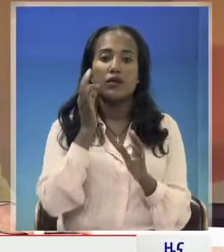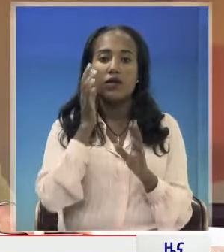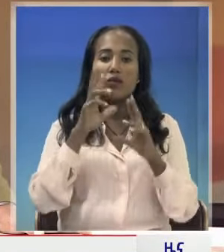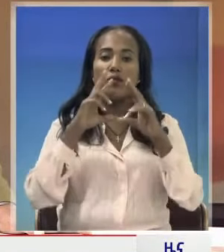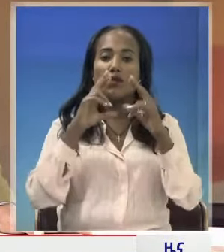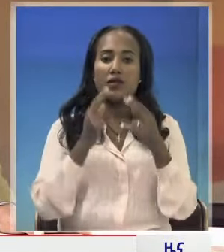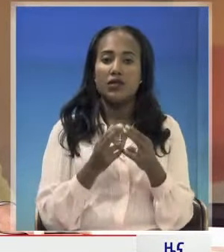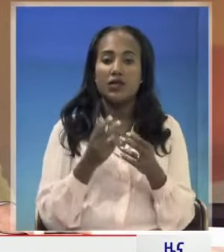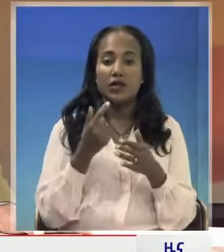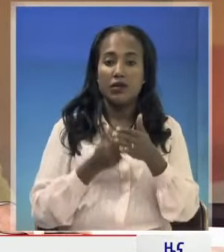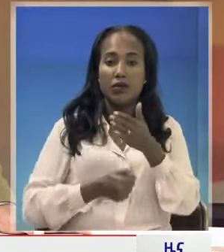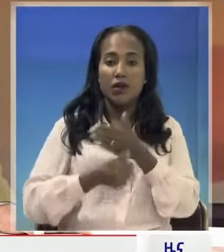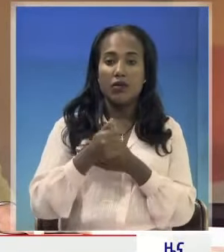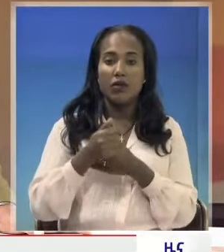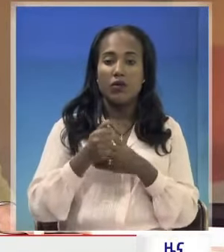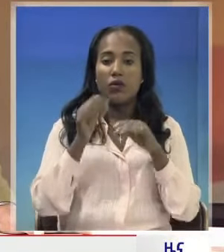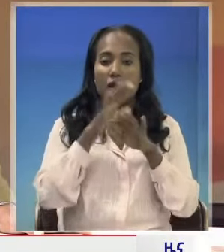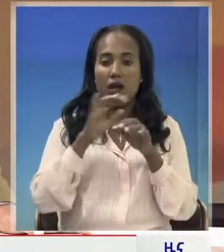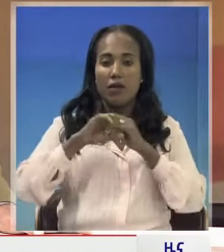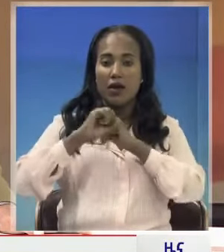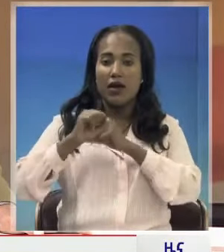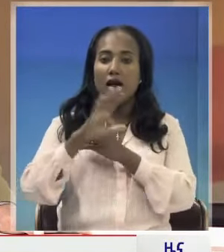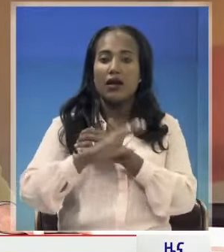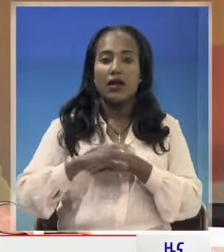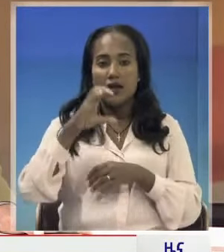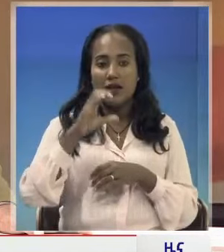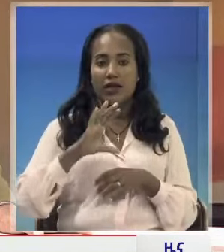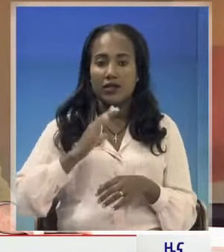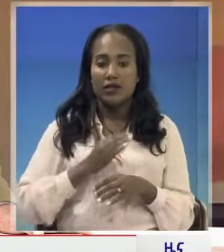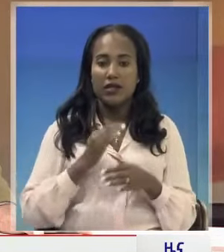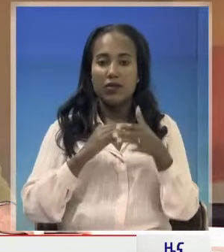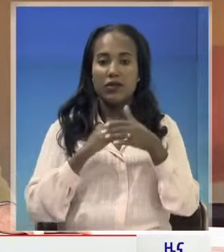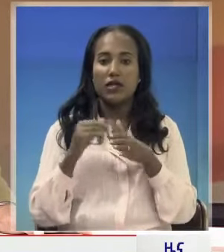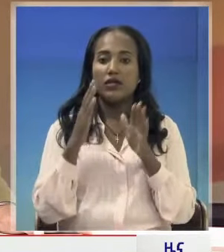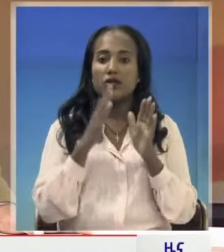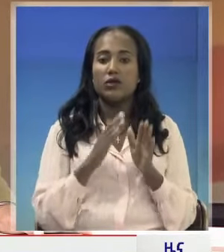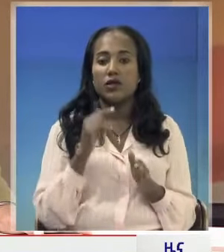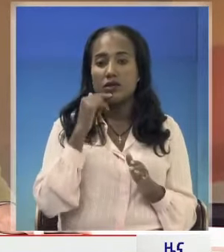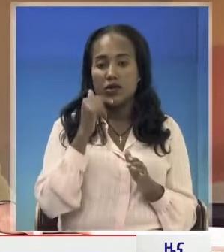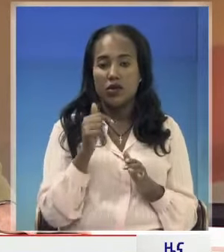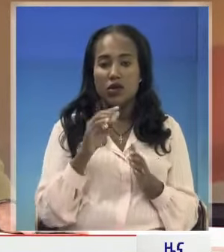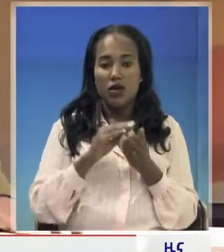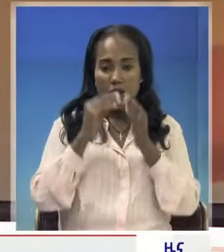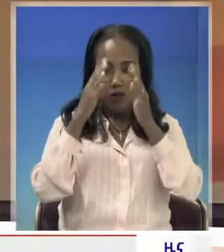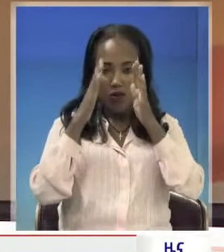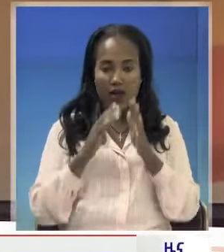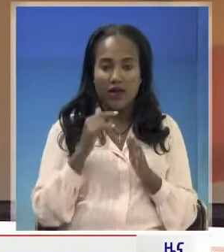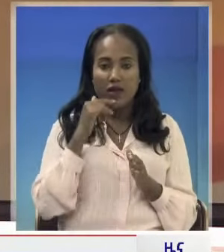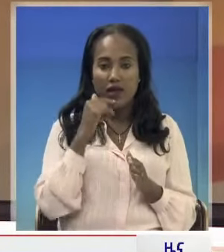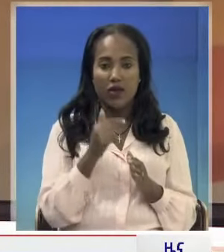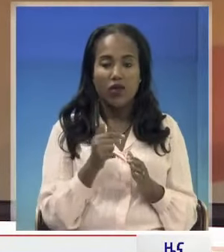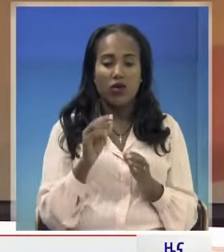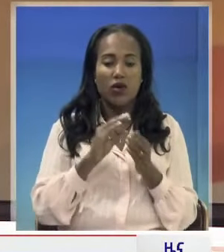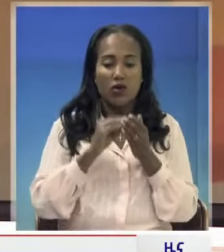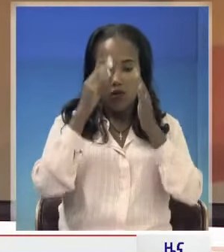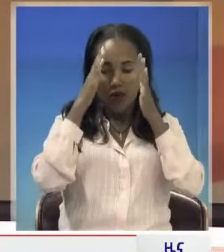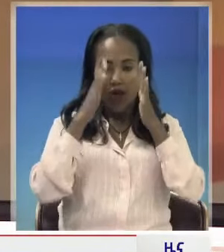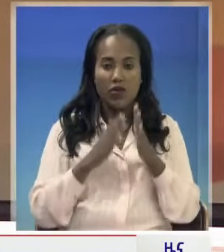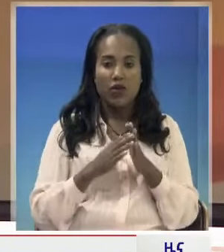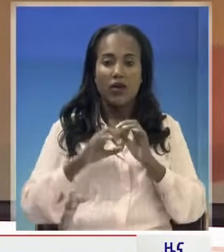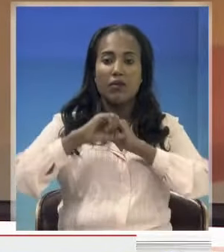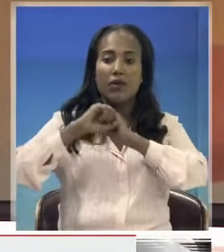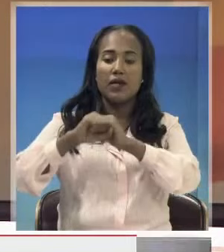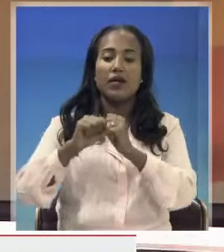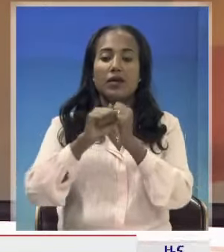በአሸባሪው የተነግ ቡድን የተቃጣብንን ወረራ ለመመከት ሀገራዊ ግዴታችንን ለመወጣት ዝግጁነን ሲሉ ምሁራን ገለጹ። ምሁራኑ